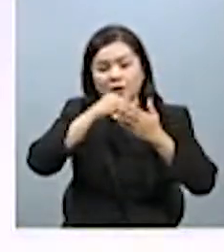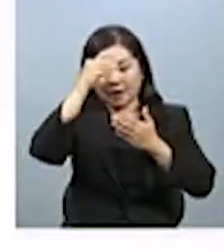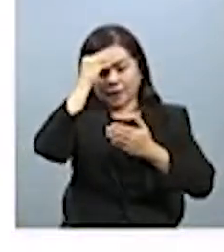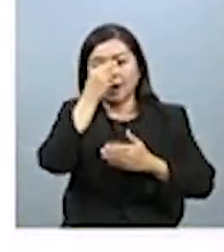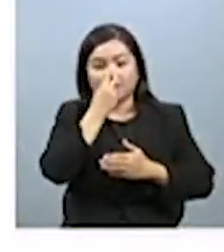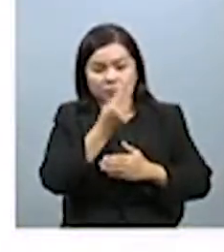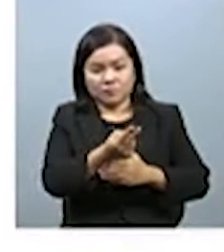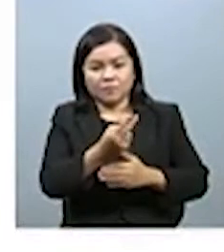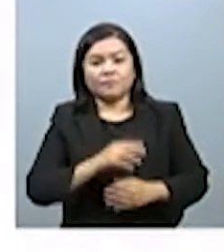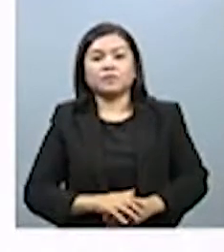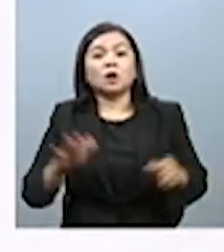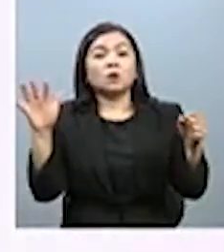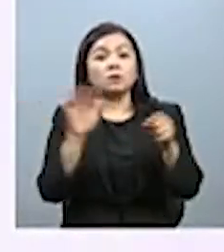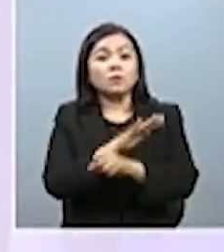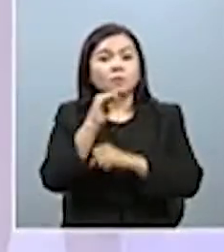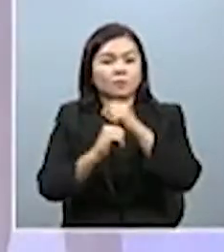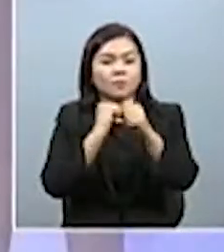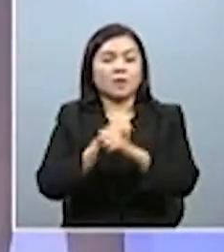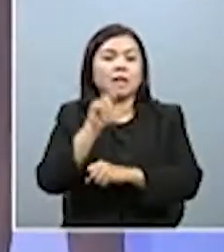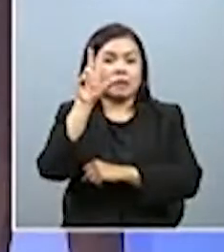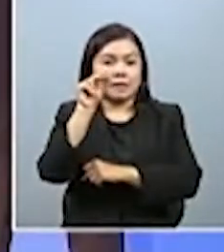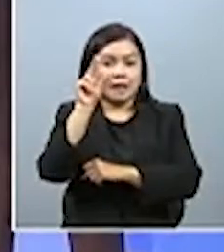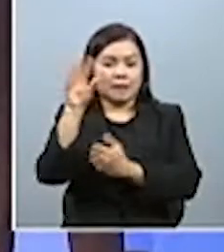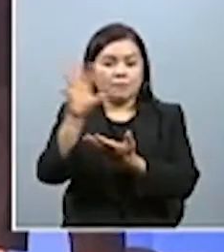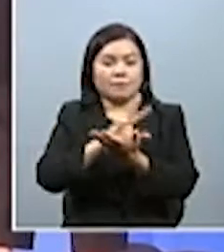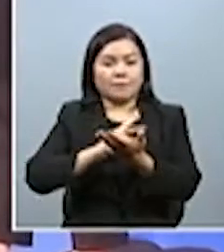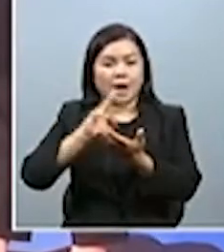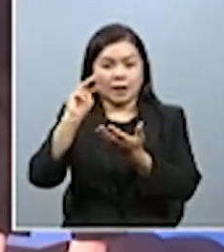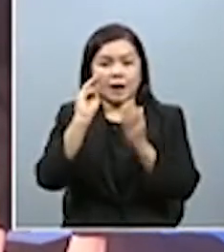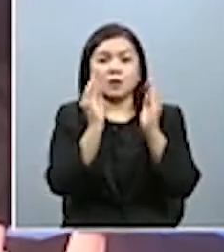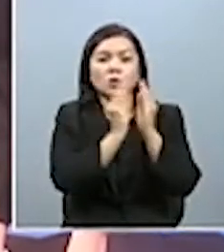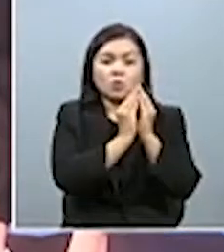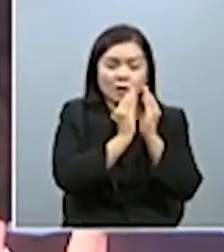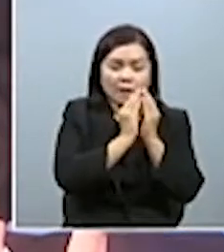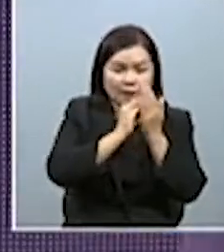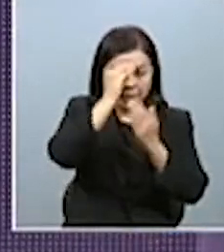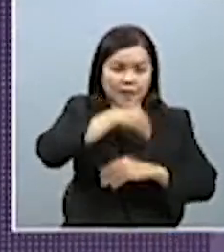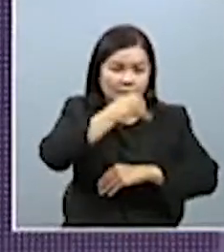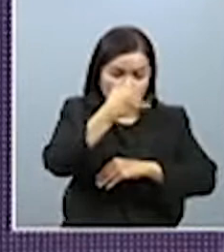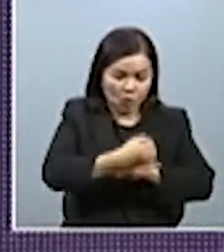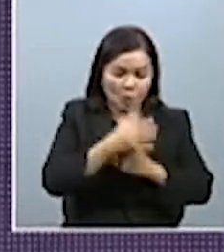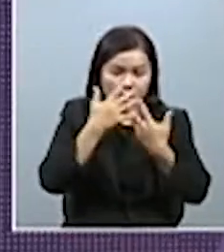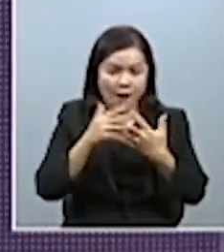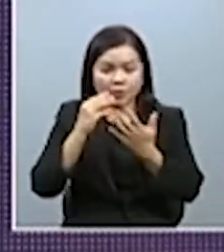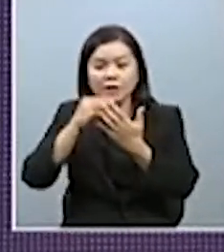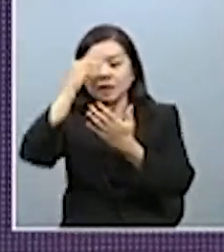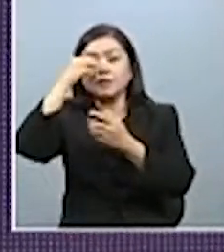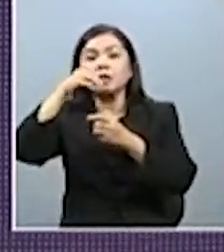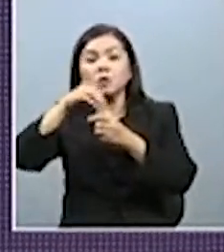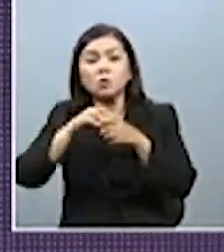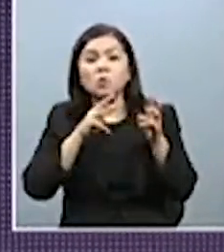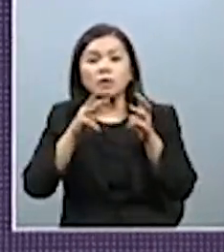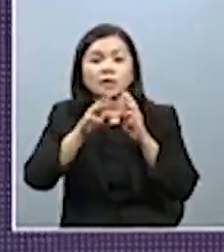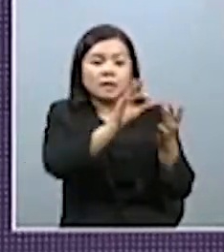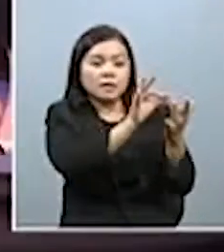ครบรอบ30ปีครอบครัวละครนิเทศศาสตร์มหาวิทยาลัยกรุงเทพศิษย์เก่าศิษย์ปัจจุบันขอรวมตัวนำบทละครเวทีในตำนานเ